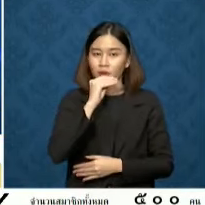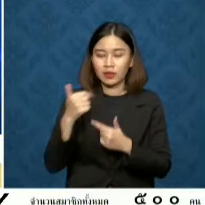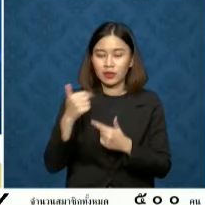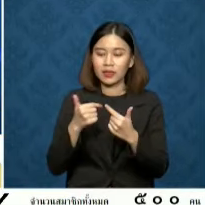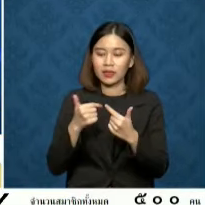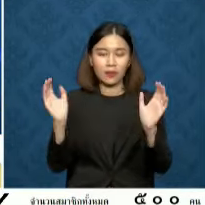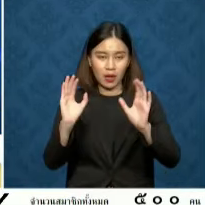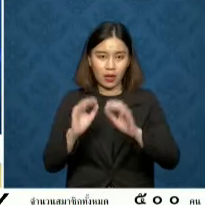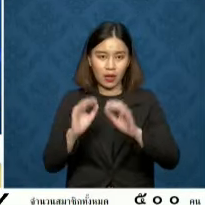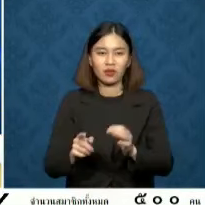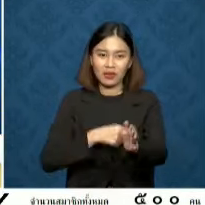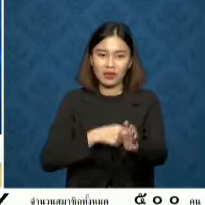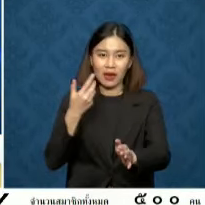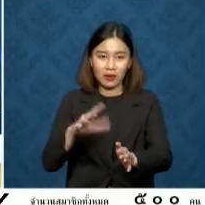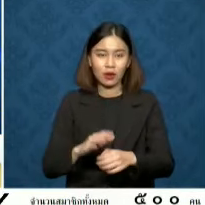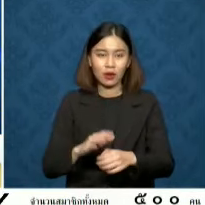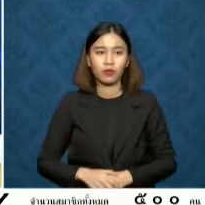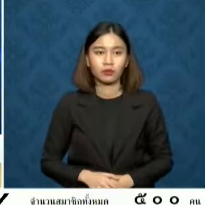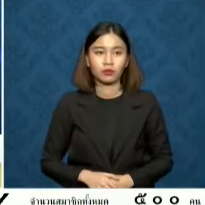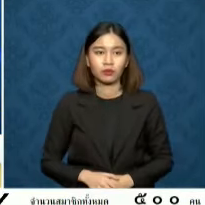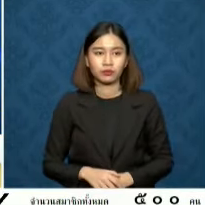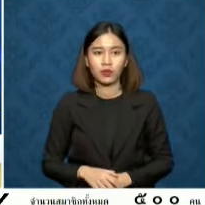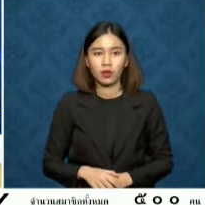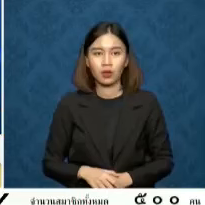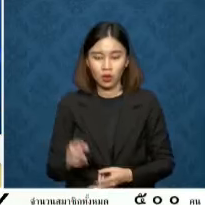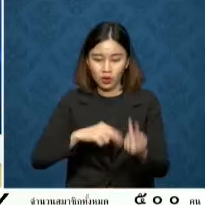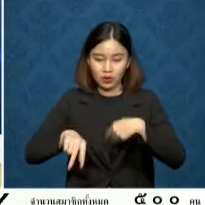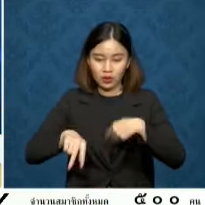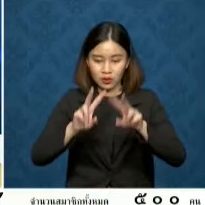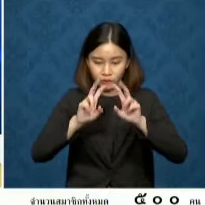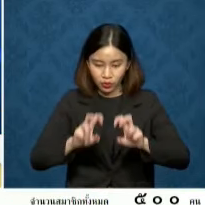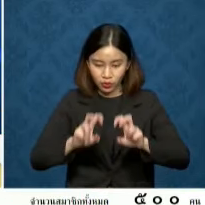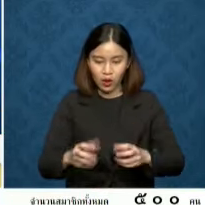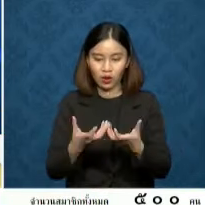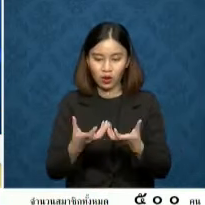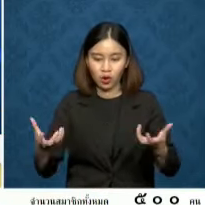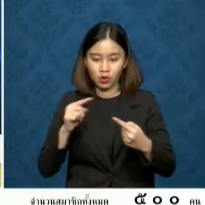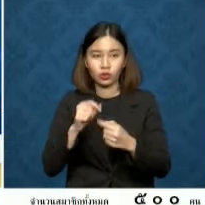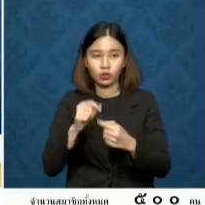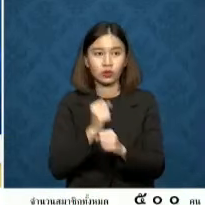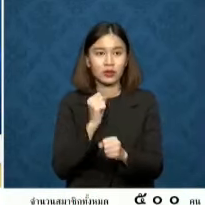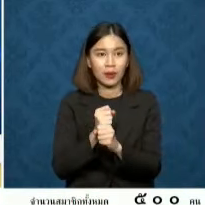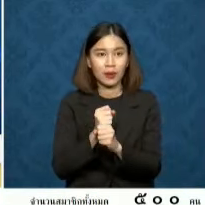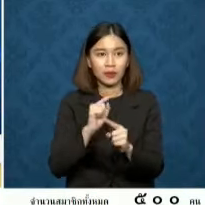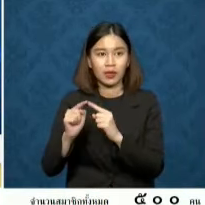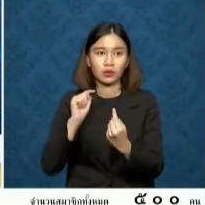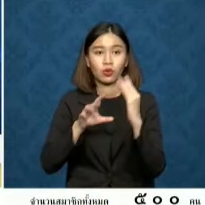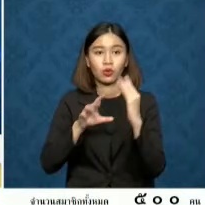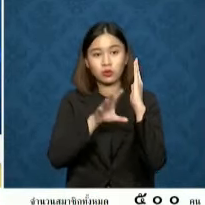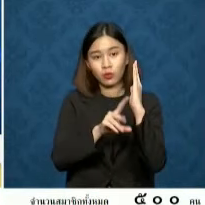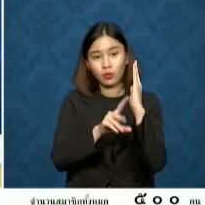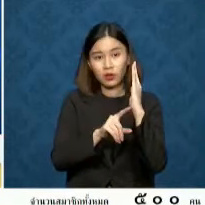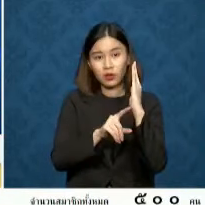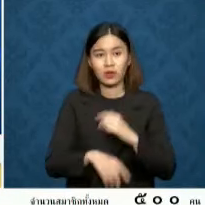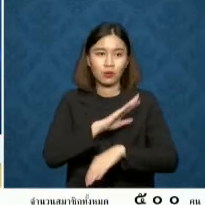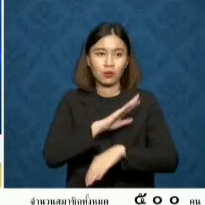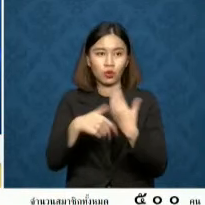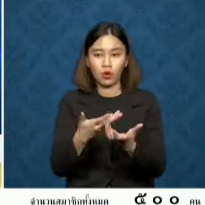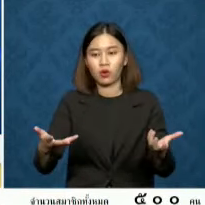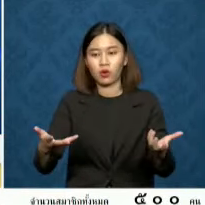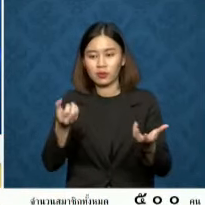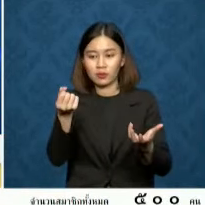นานแล้วครับในขณะที่อีกด้านนึงครับภารกิจค้นหาและเก็บกู้วัตถุเพื่อไปทำอนุสรณ์สถานที่สัตหีบซัดไป11อย่างราย